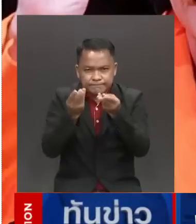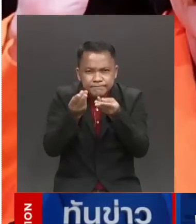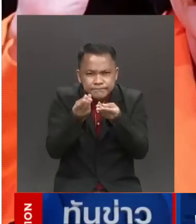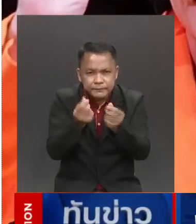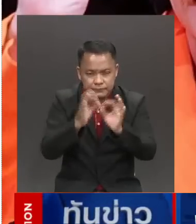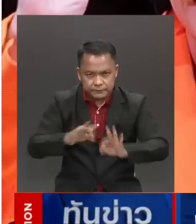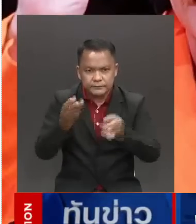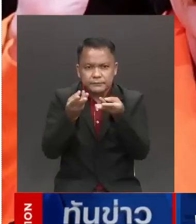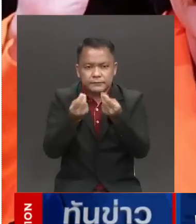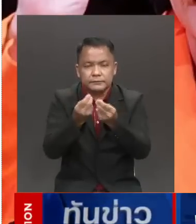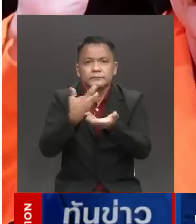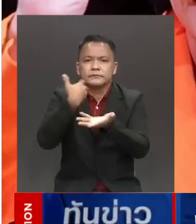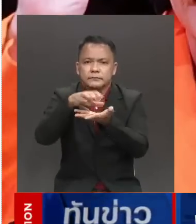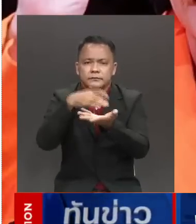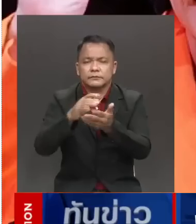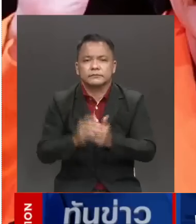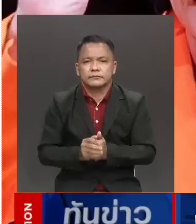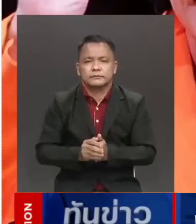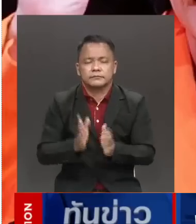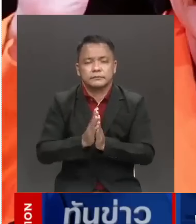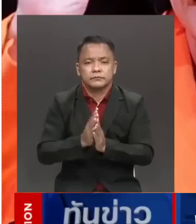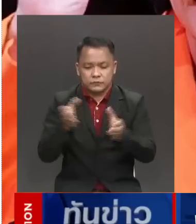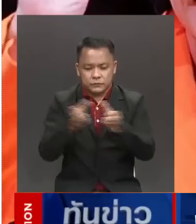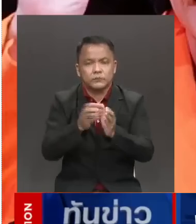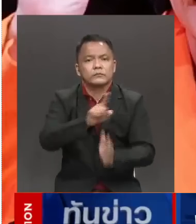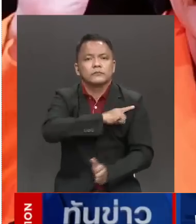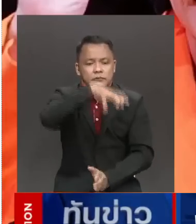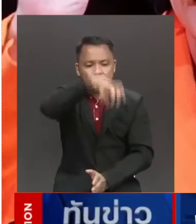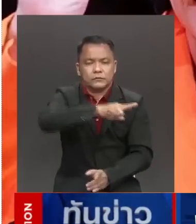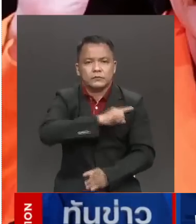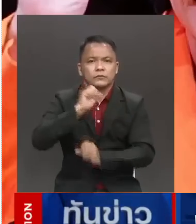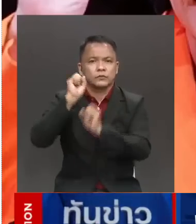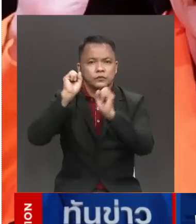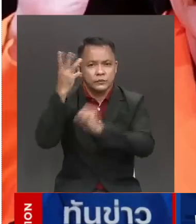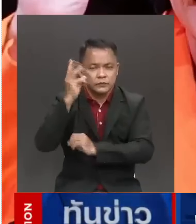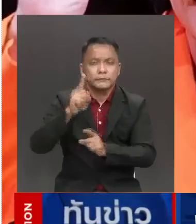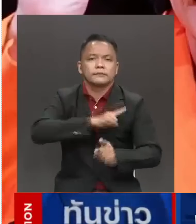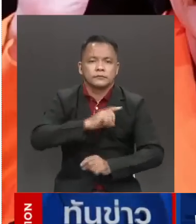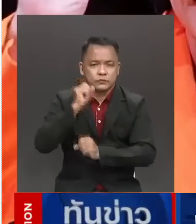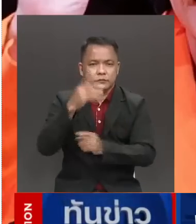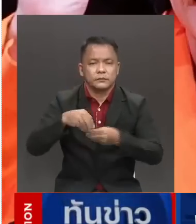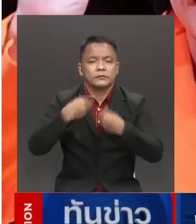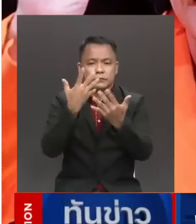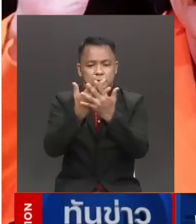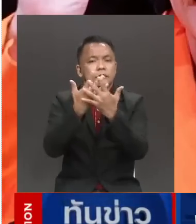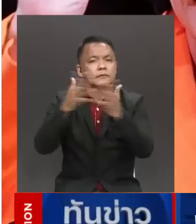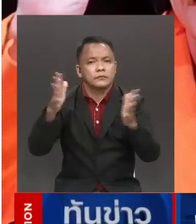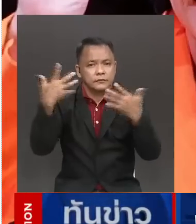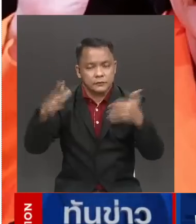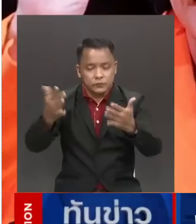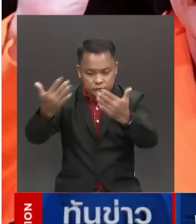ะครับแล้วก็โพสต์ต่ออีกโพสต์นึงนะครับว่ามีหน่วยงานที่เกี่ยวข้องกับสวัสดิภาพเด็กมากมายหลังได้ปล่อยตัวออกจากบ้านปรามี